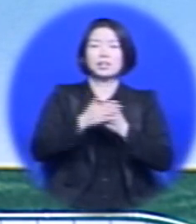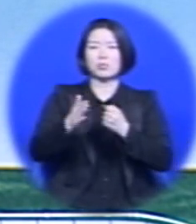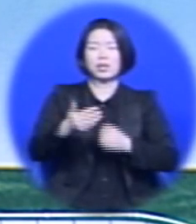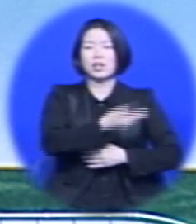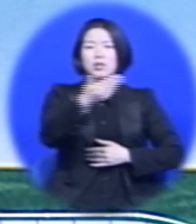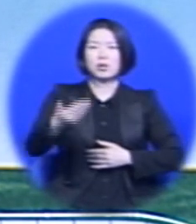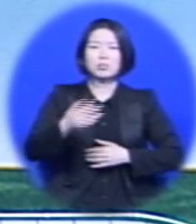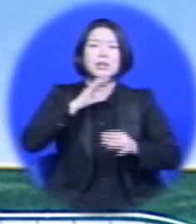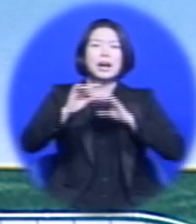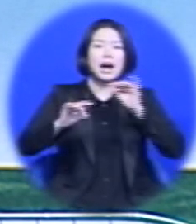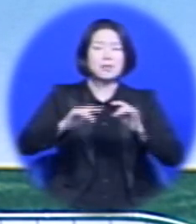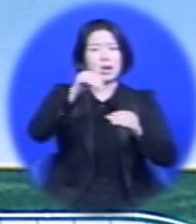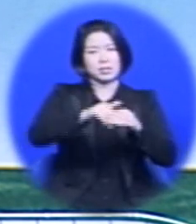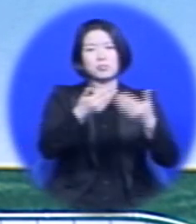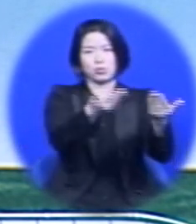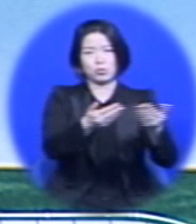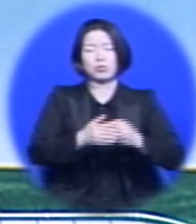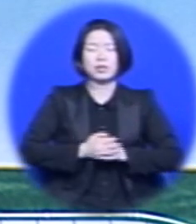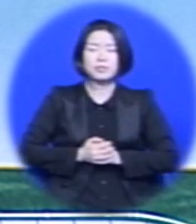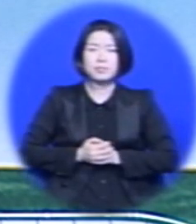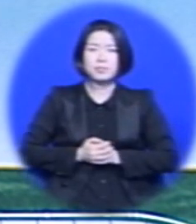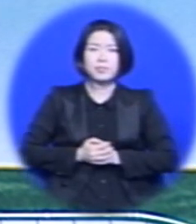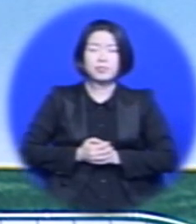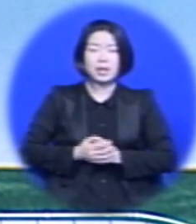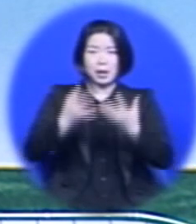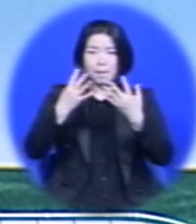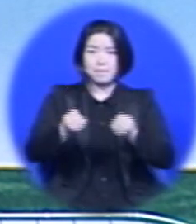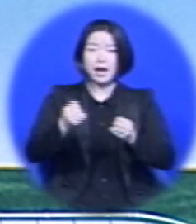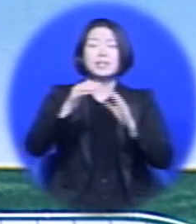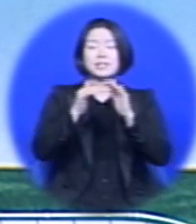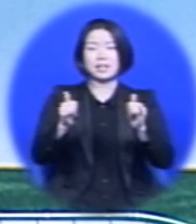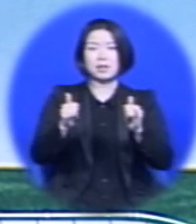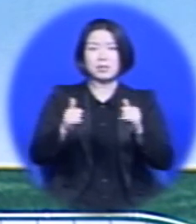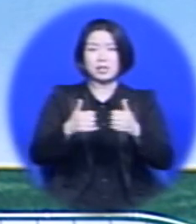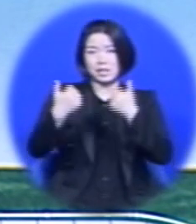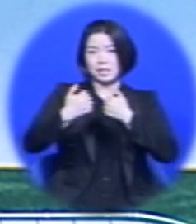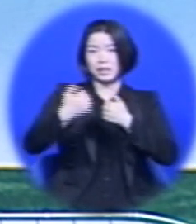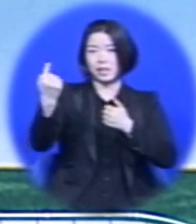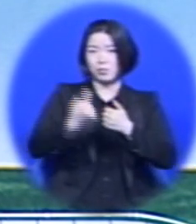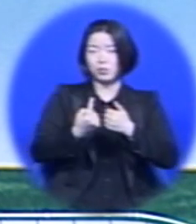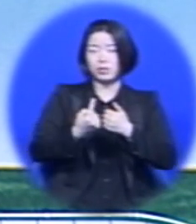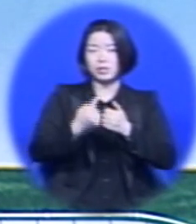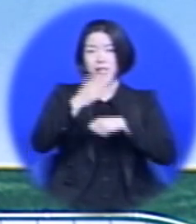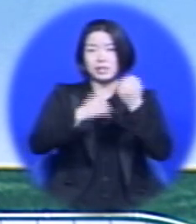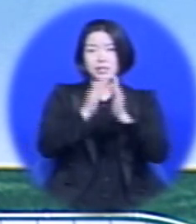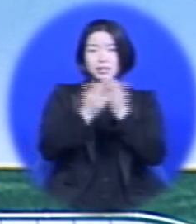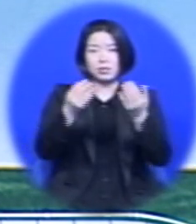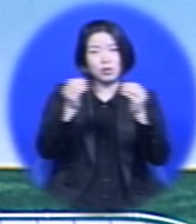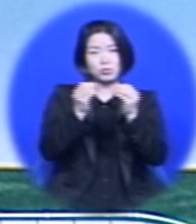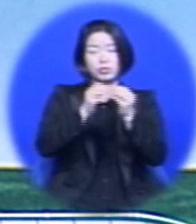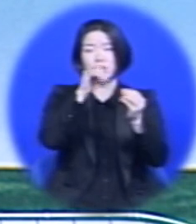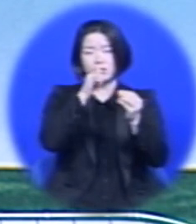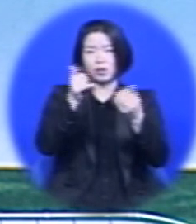갈망을 심어주는 것입 많은 사람이 상담을 해오는 성 성경구절이 하나 있습니다